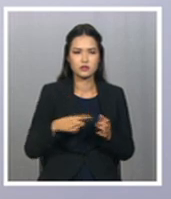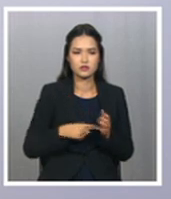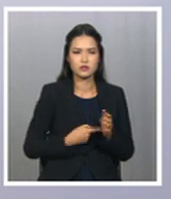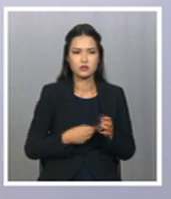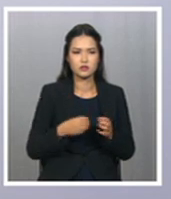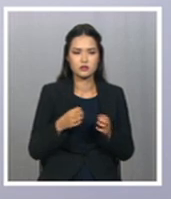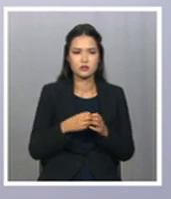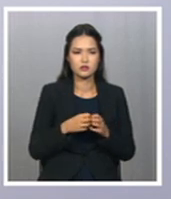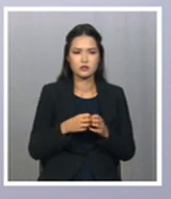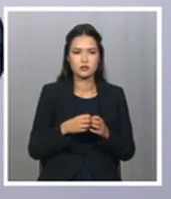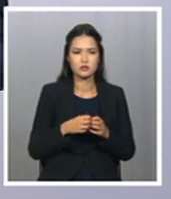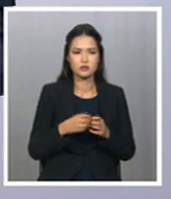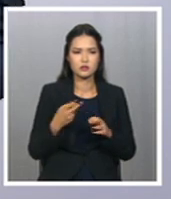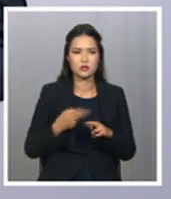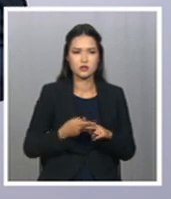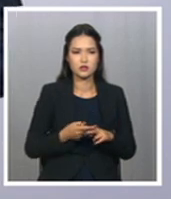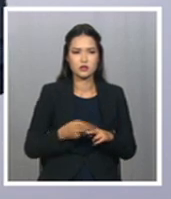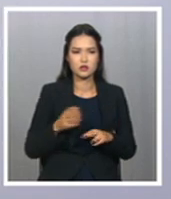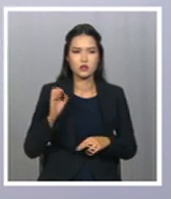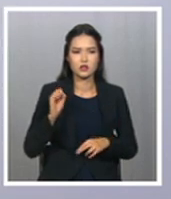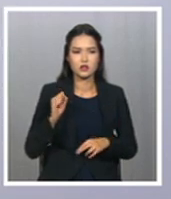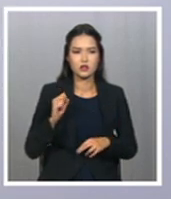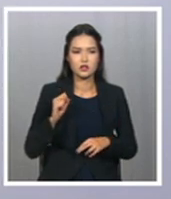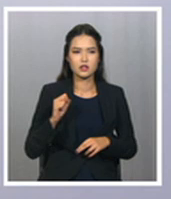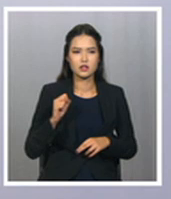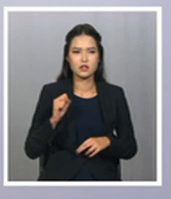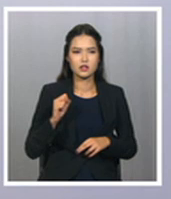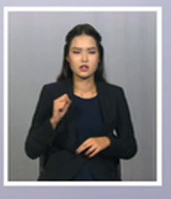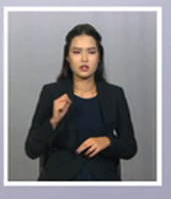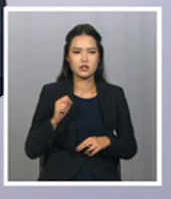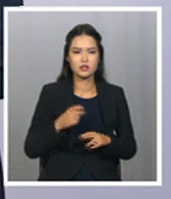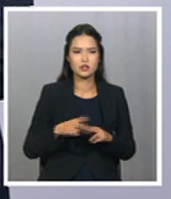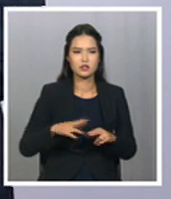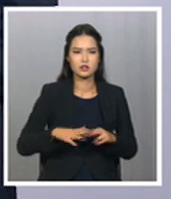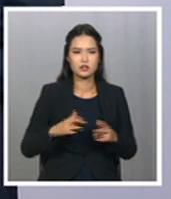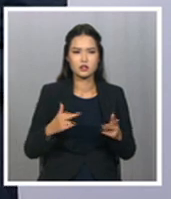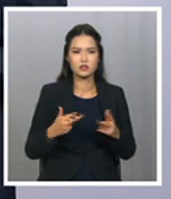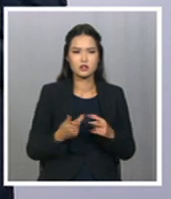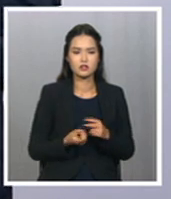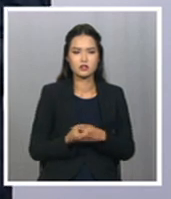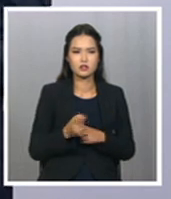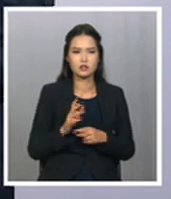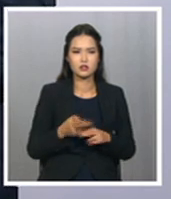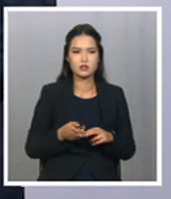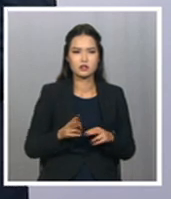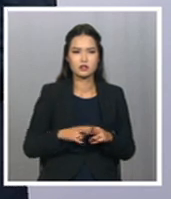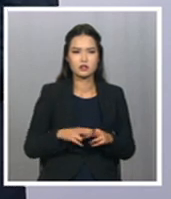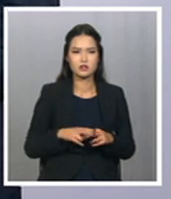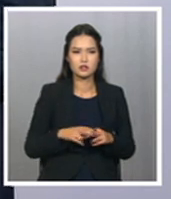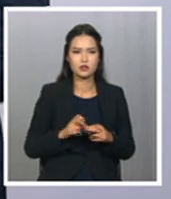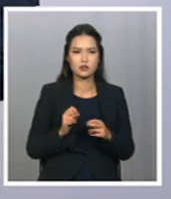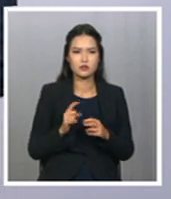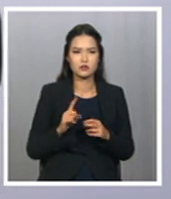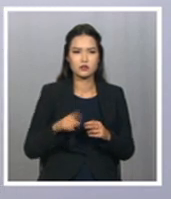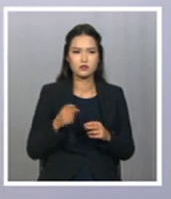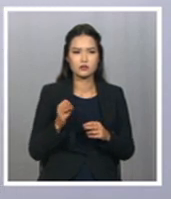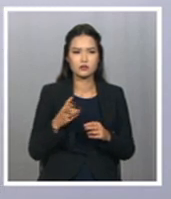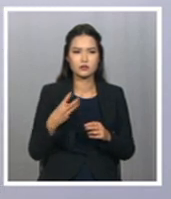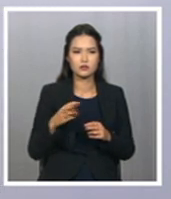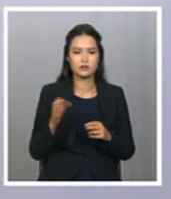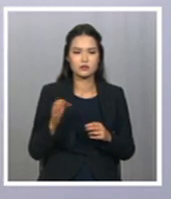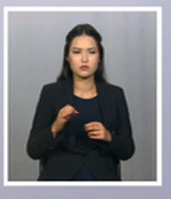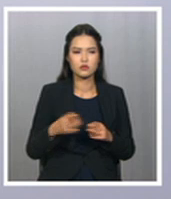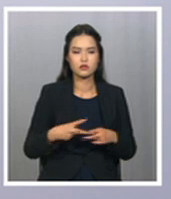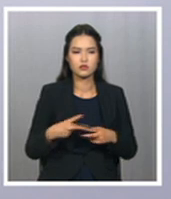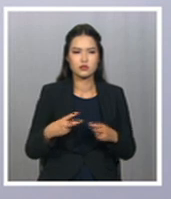С бұрышының косинусына көбейтеміз. Яғни келесідей өрнек пайда болады. Ықшамдаймыз. Түбірінің астына